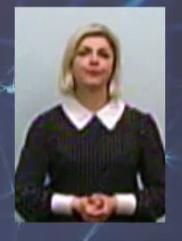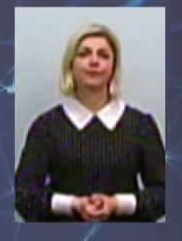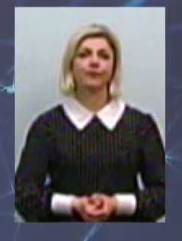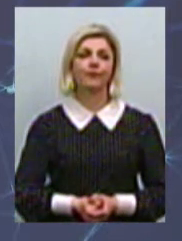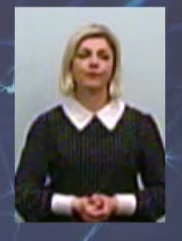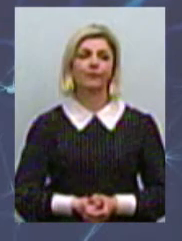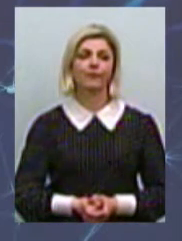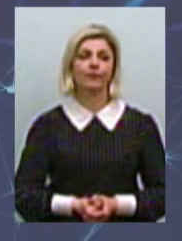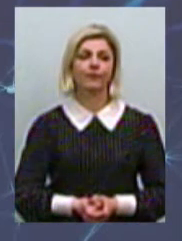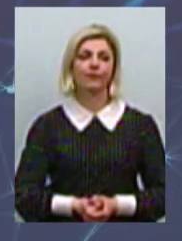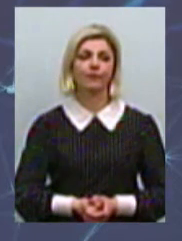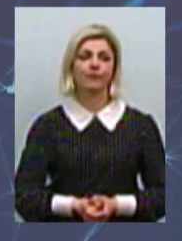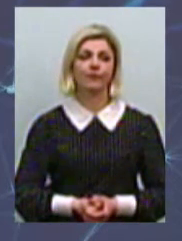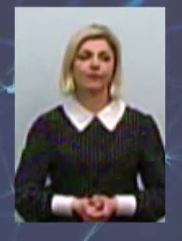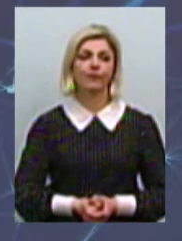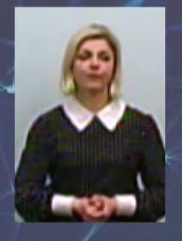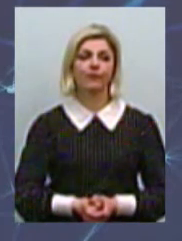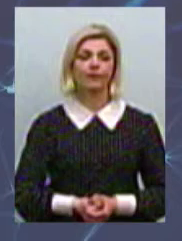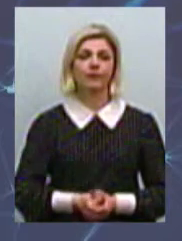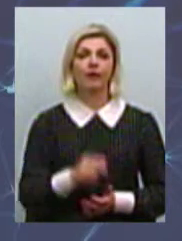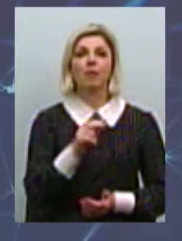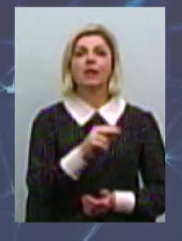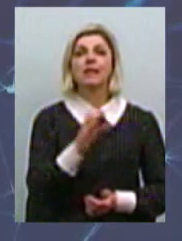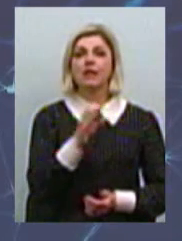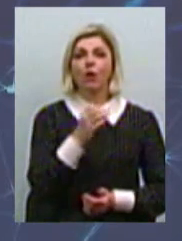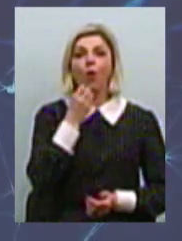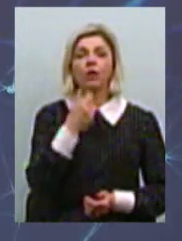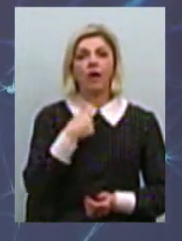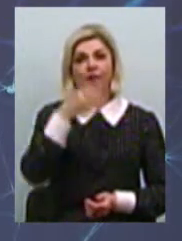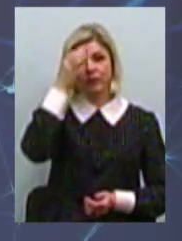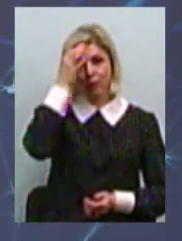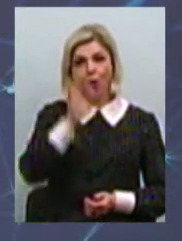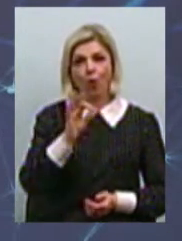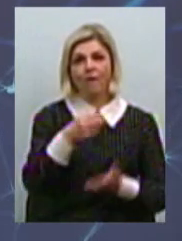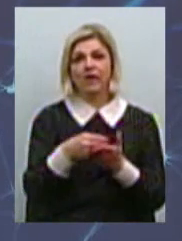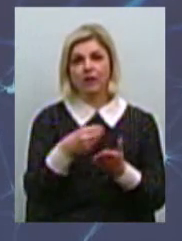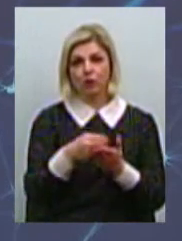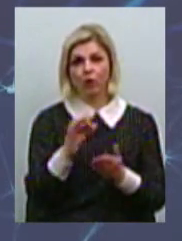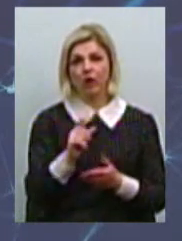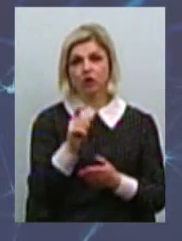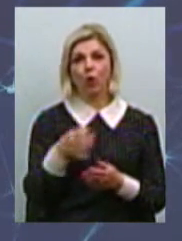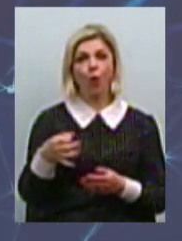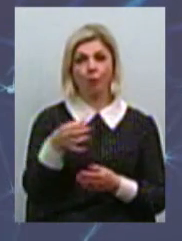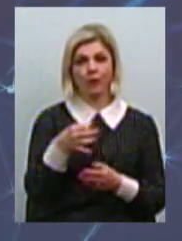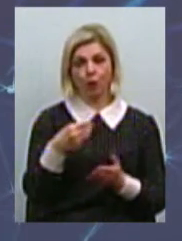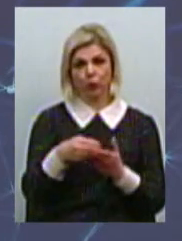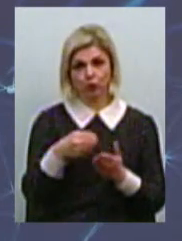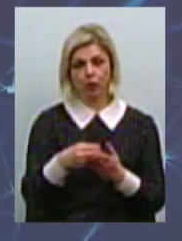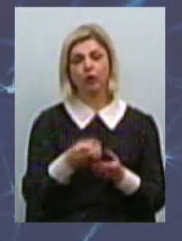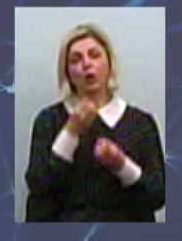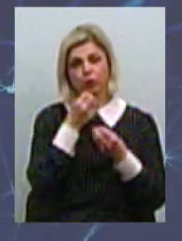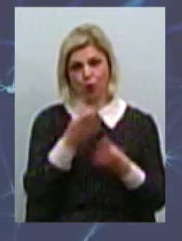Пане Сергію, я коли згадував про фінансування, власне, з обласного бюджету, добре, що воно надходить,